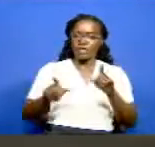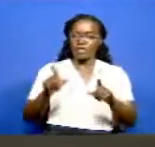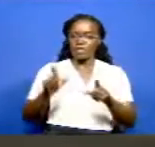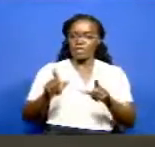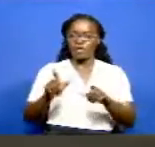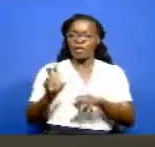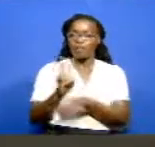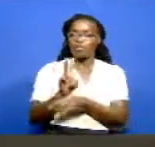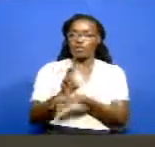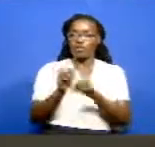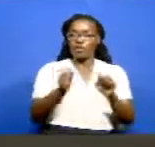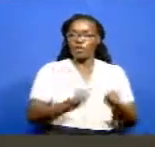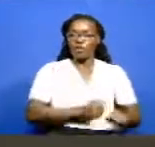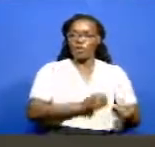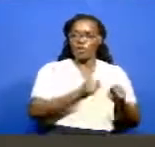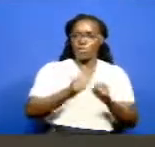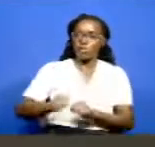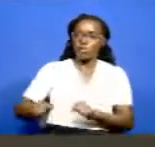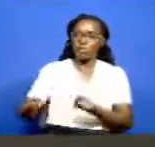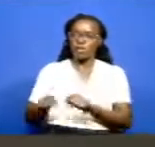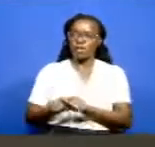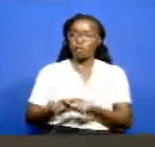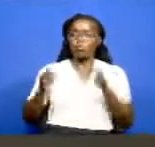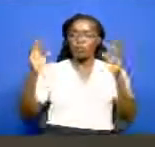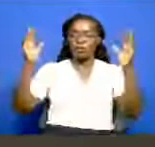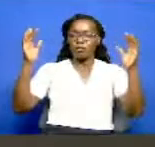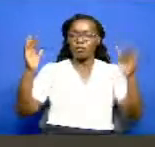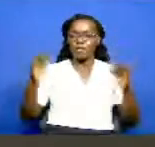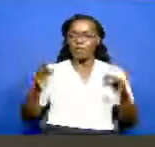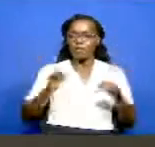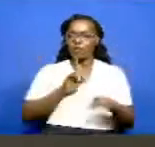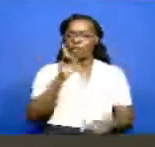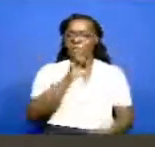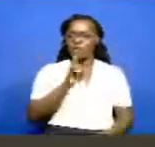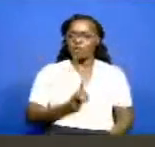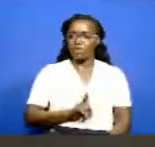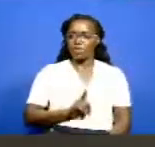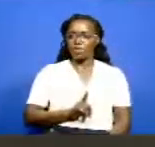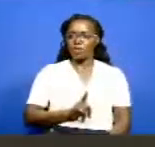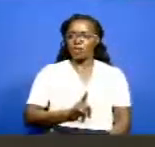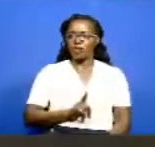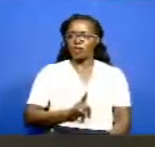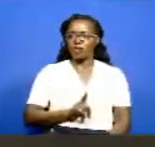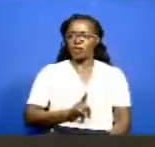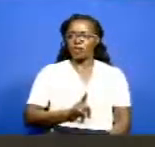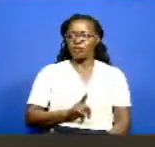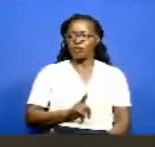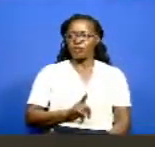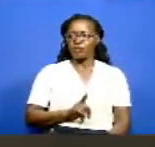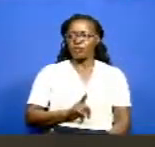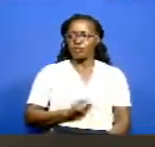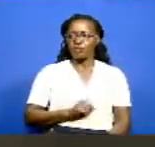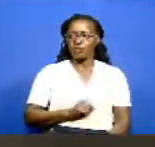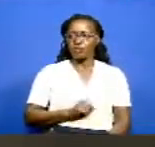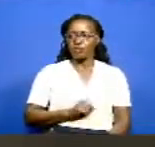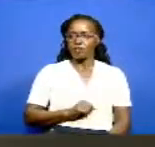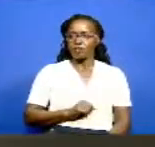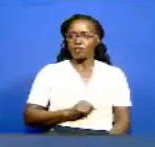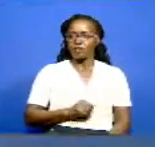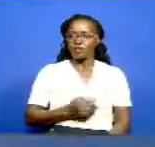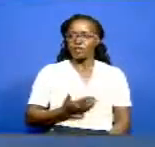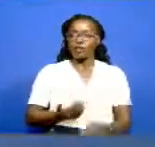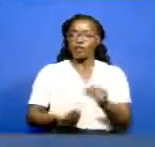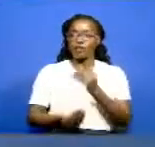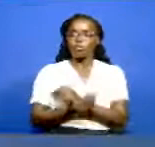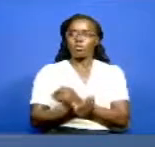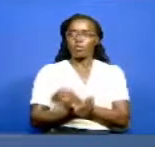Bay, pia huenda kukawa na mvua katika maeneo hayo itakaandamana na ngurumo za radi. Tuangazie sasa hali itakavyokuwa nyakati za